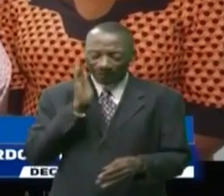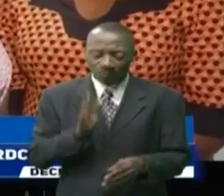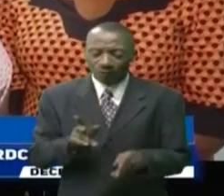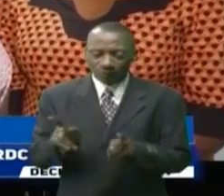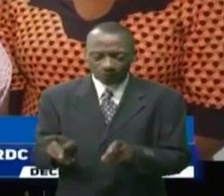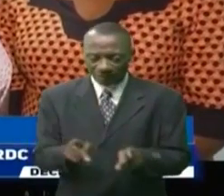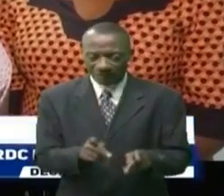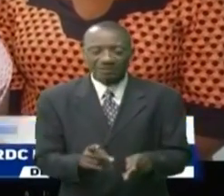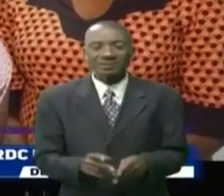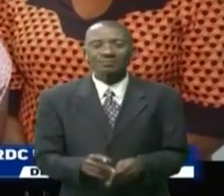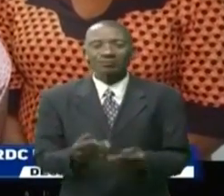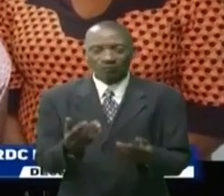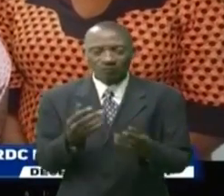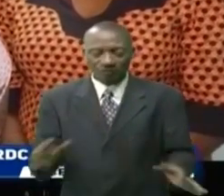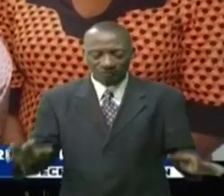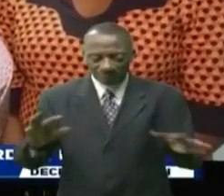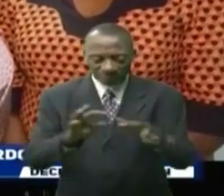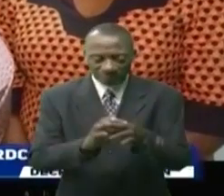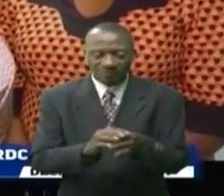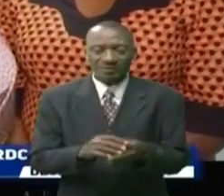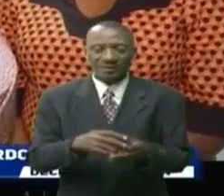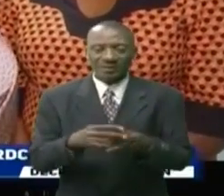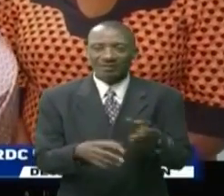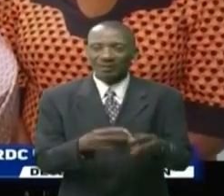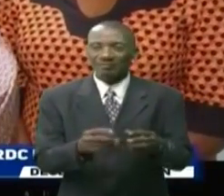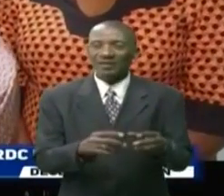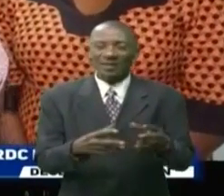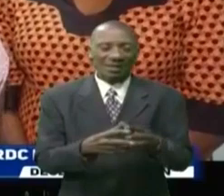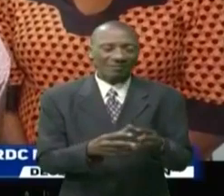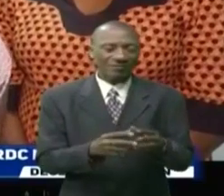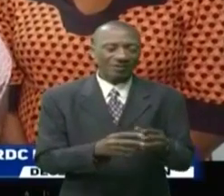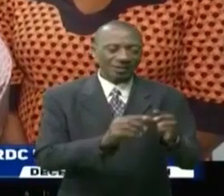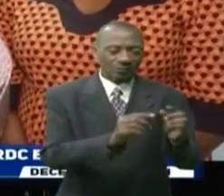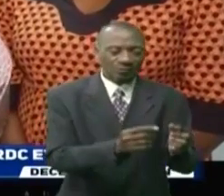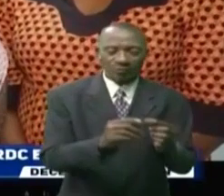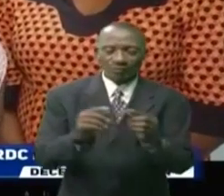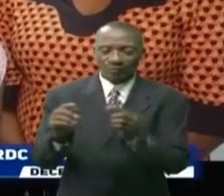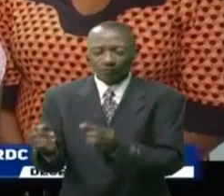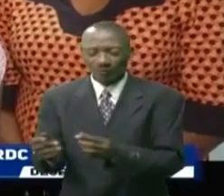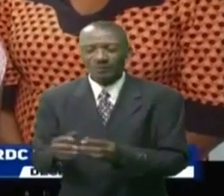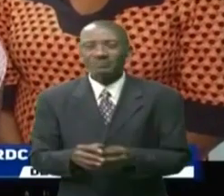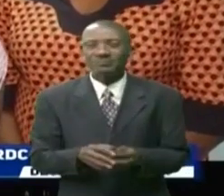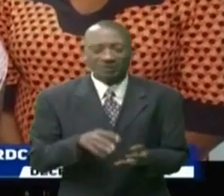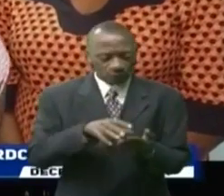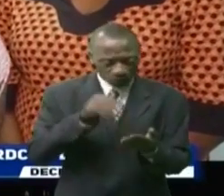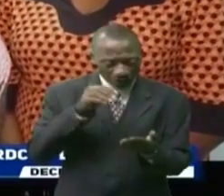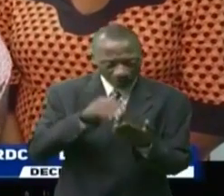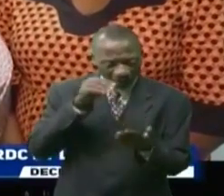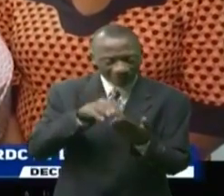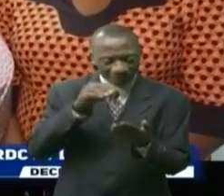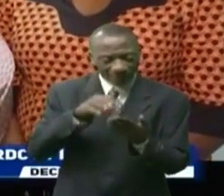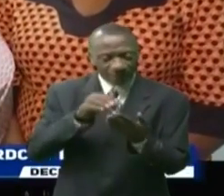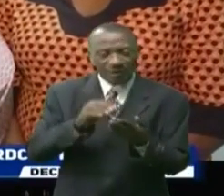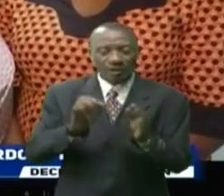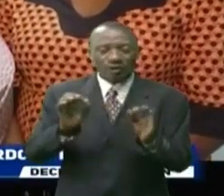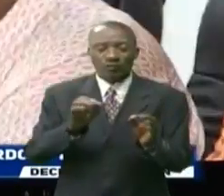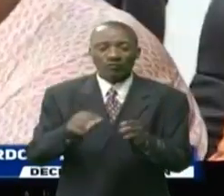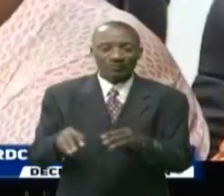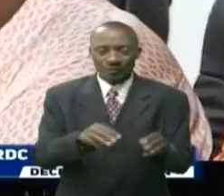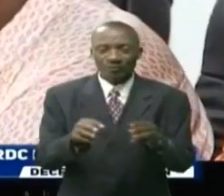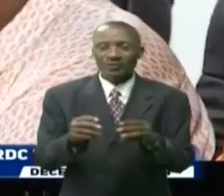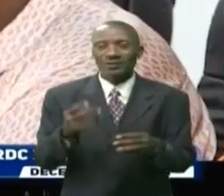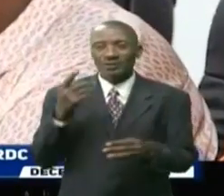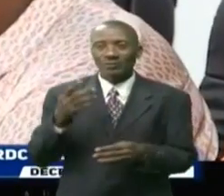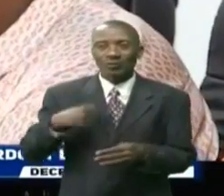qu'on va signer pour que le CFOC soit l'opérateur d'appui aux ETD de manière à ce qu'il y ait ce partage d'expériences.